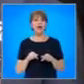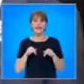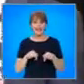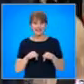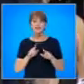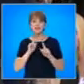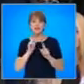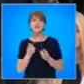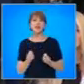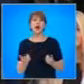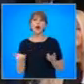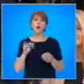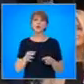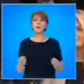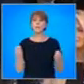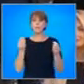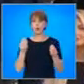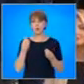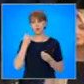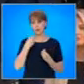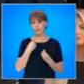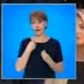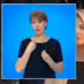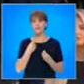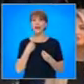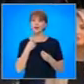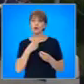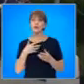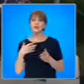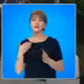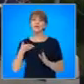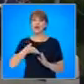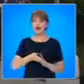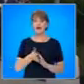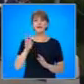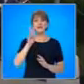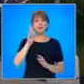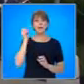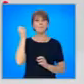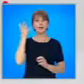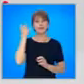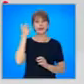трябва да е още по-добър. Поставиха си за цел да вкарат в Народното събрание трима представители от Бургас.